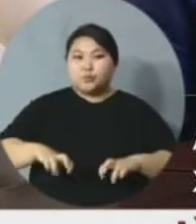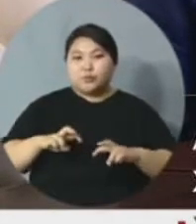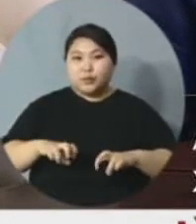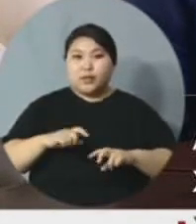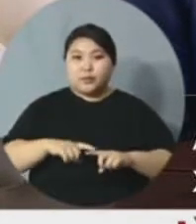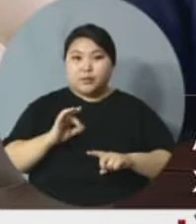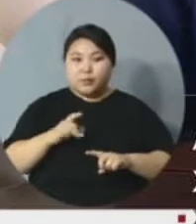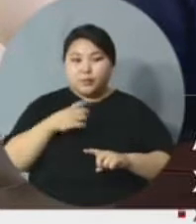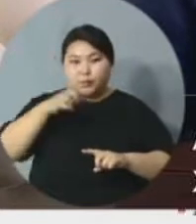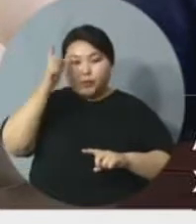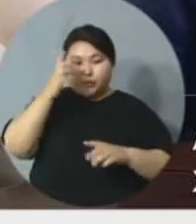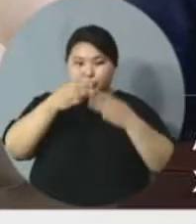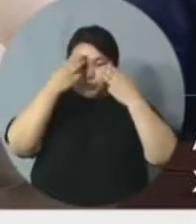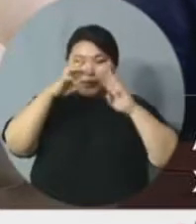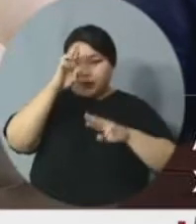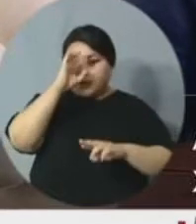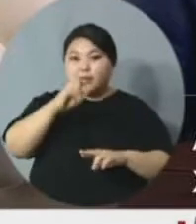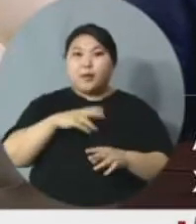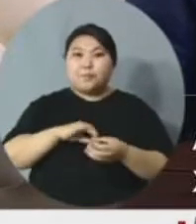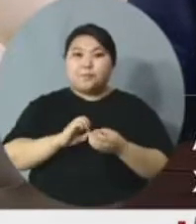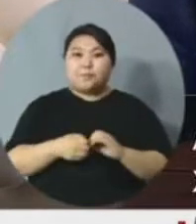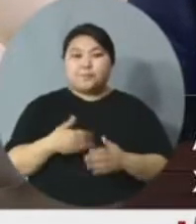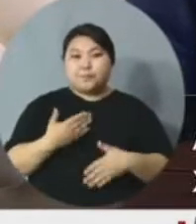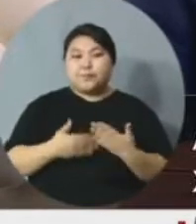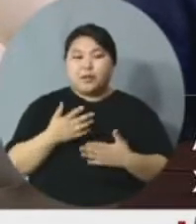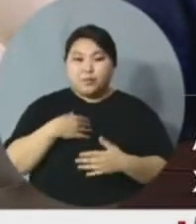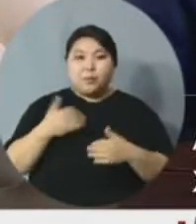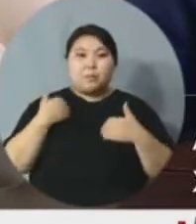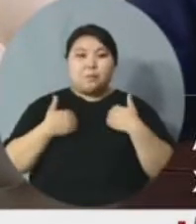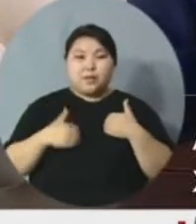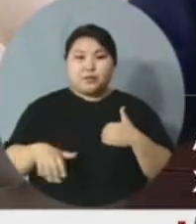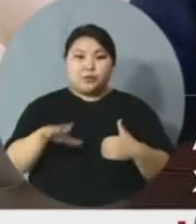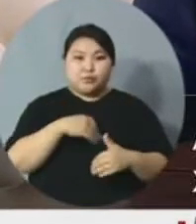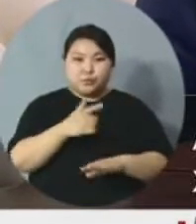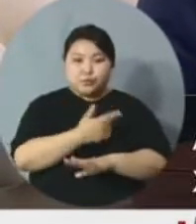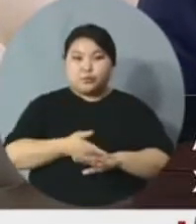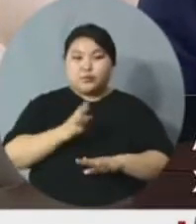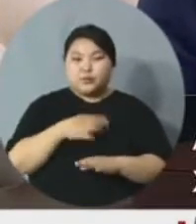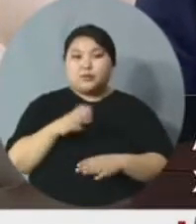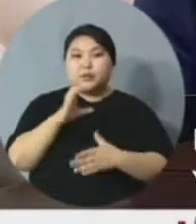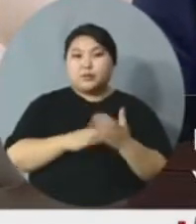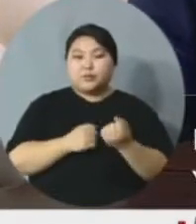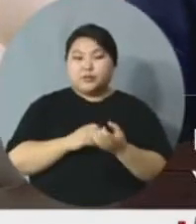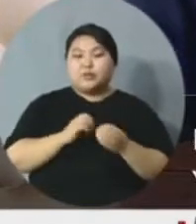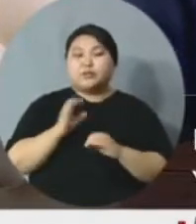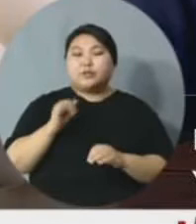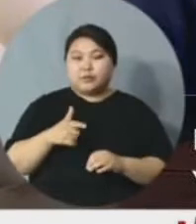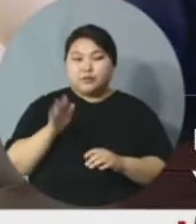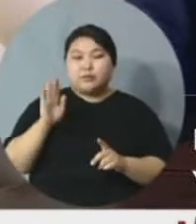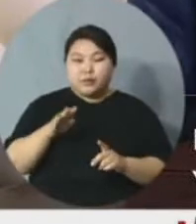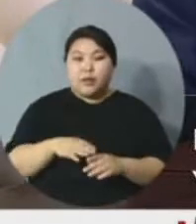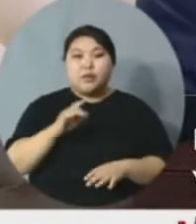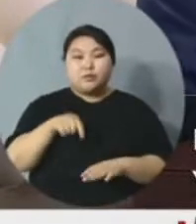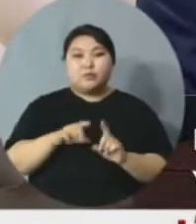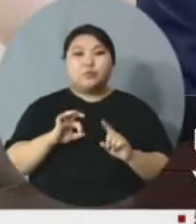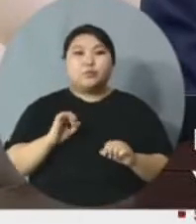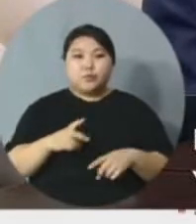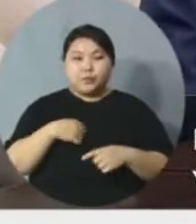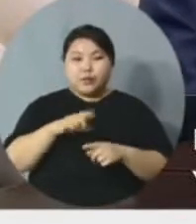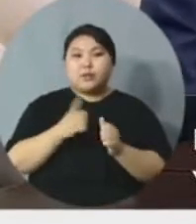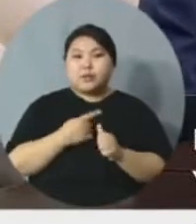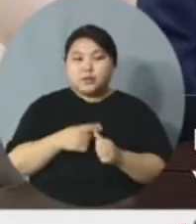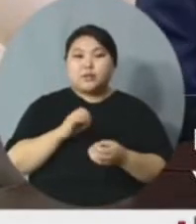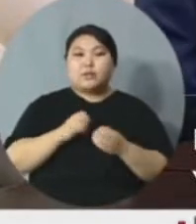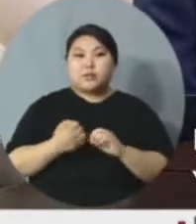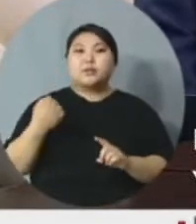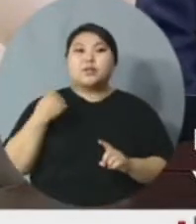судалгаа гэсэн боловсрол шинжилгээ компани юмас хийгээд багш нар бол гүйцэтгэлийн санхүүжилтээр ажилтдаг боллоо гэдэг чинь. Тэгэхээр энэ бол нөгөө нэг